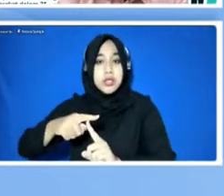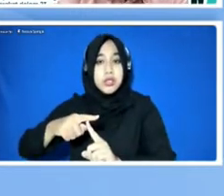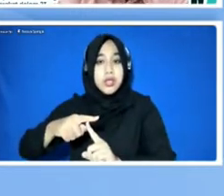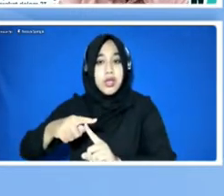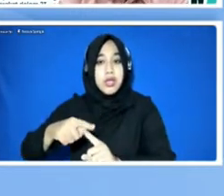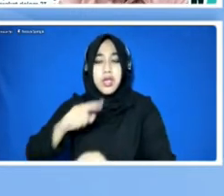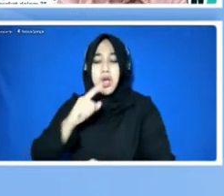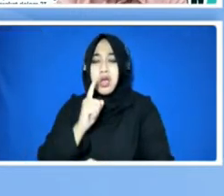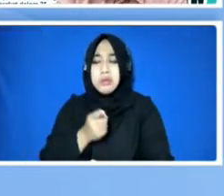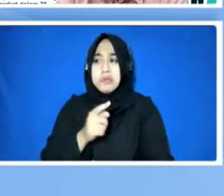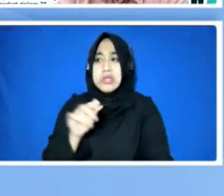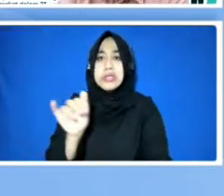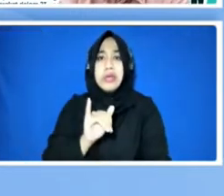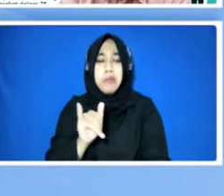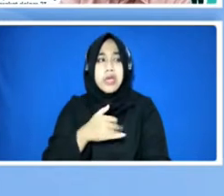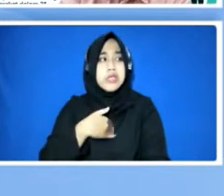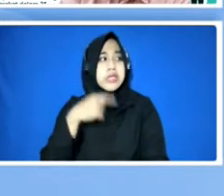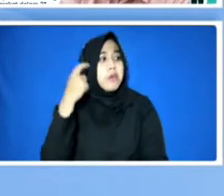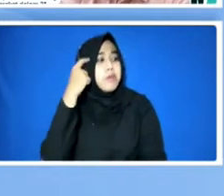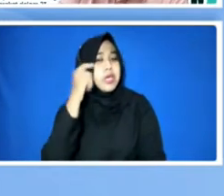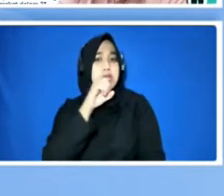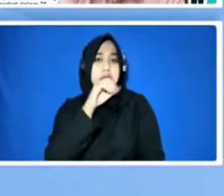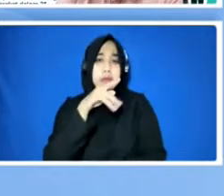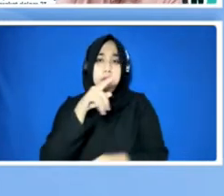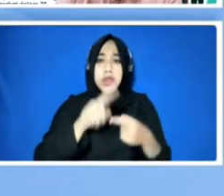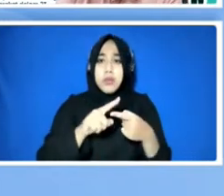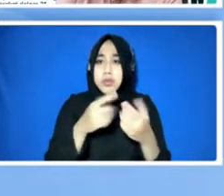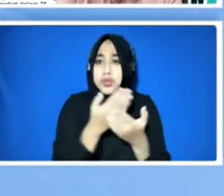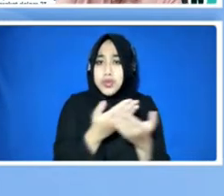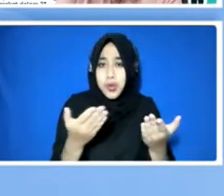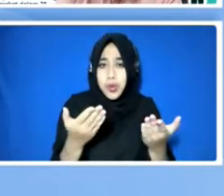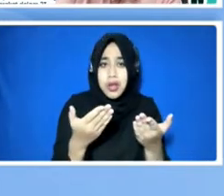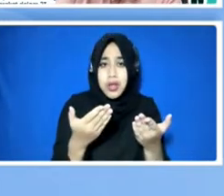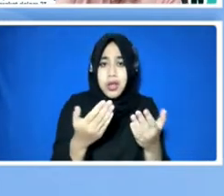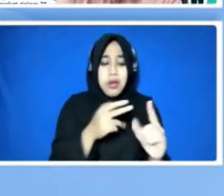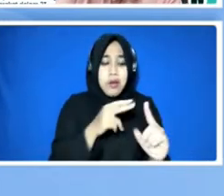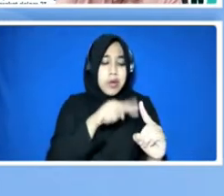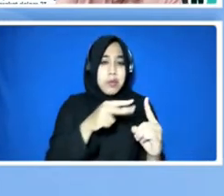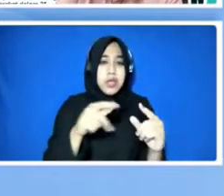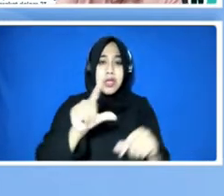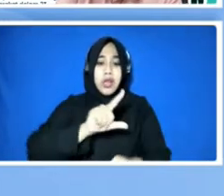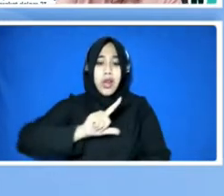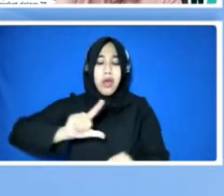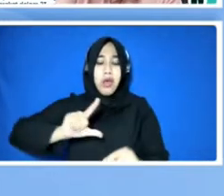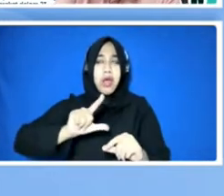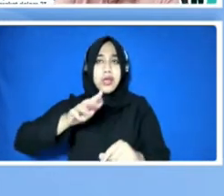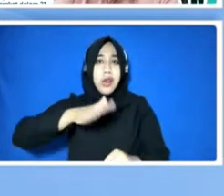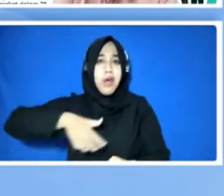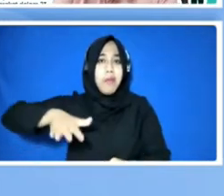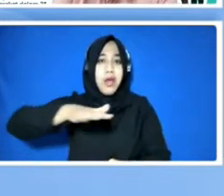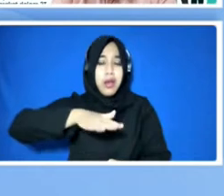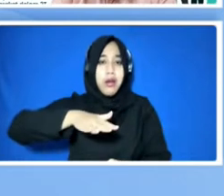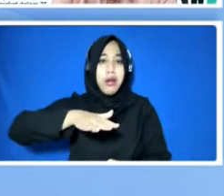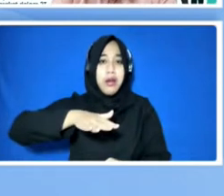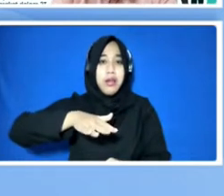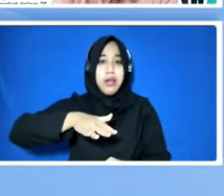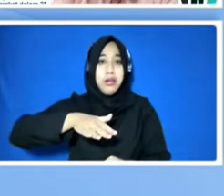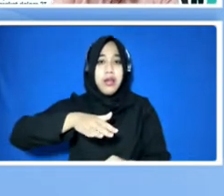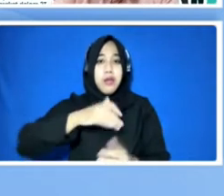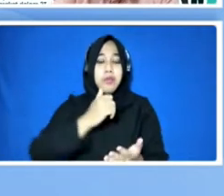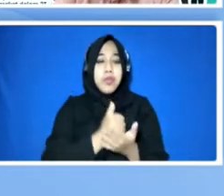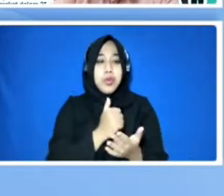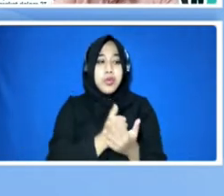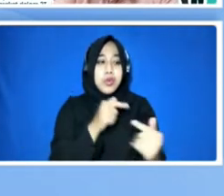tentu hampir sama saya kira apa yang disampaikan teman-teman, best practice-nya di lapangan, intinya setelah itu linkage dengan